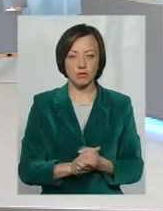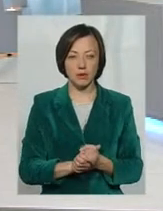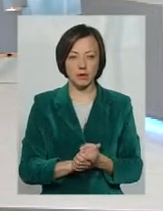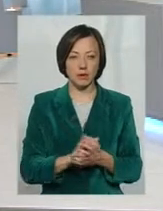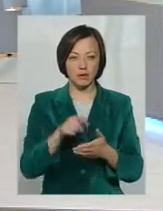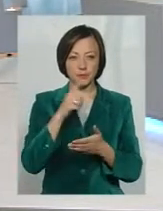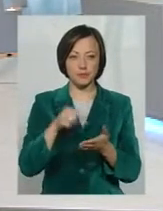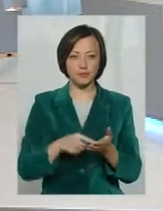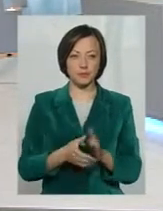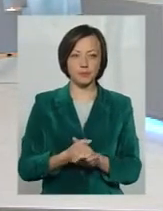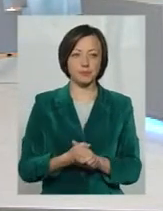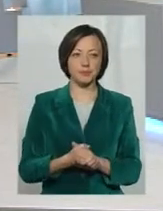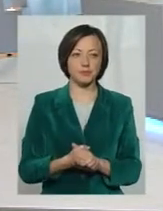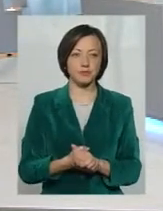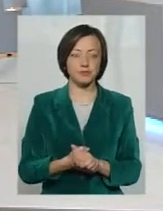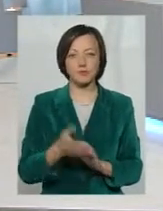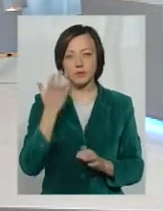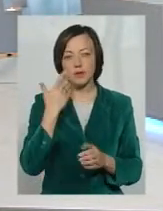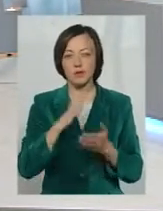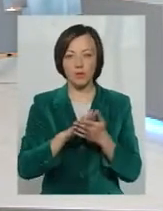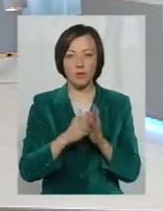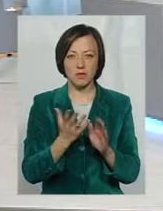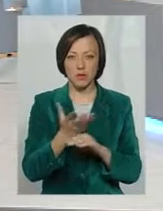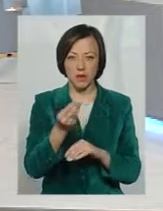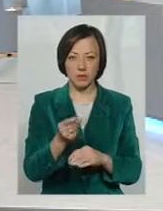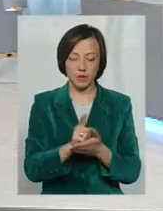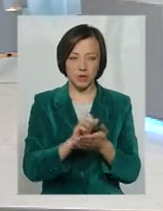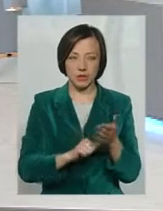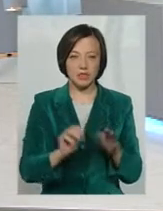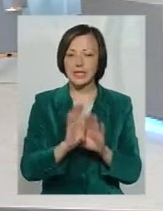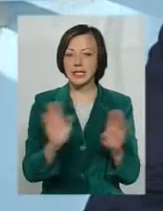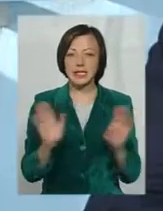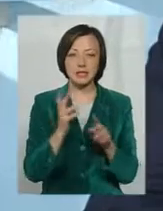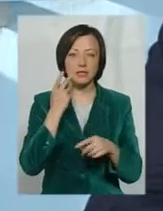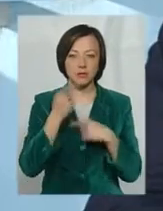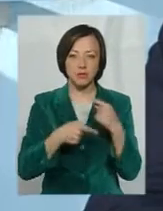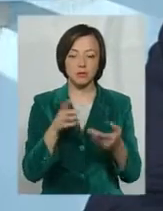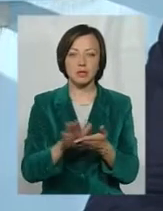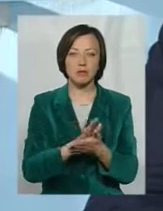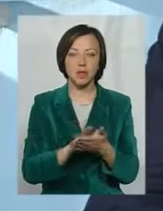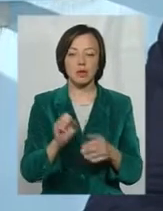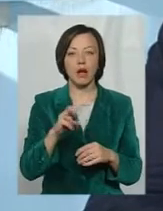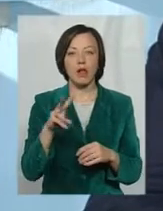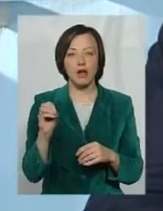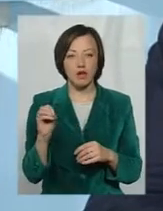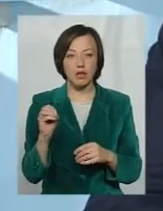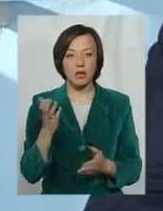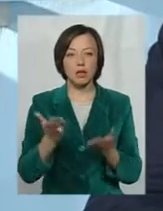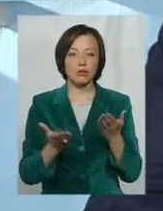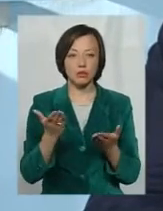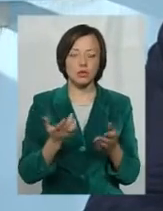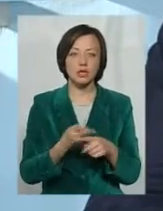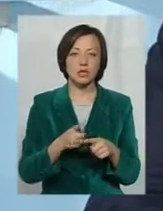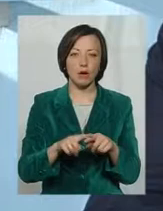бути отриманий за умови сплати певних податків? Ні, це завжди безплатно, але якщо